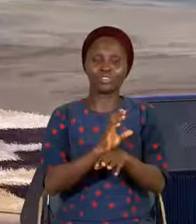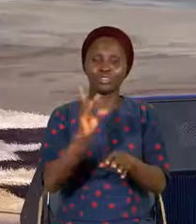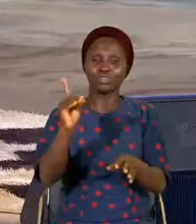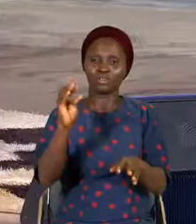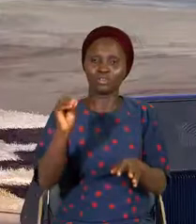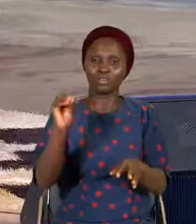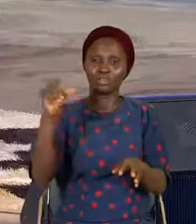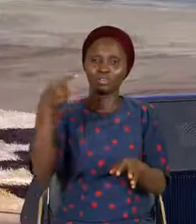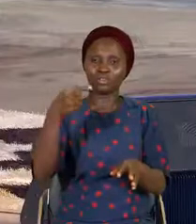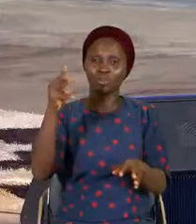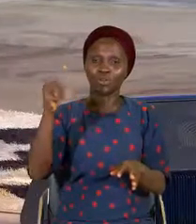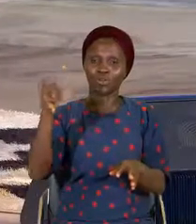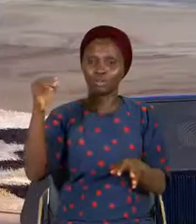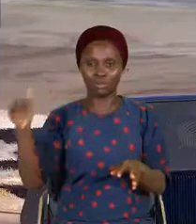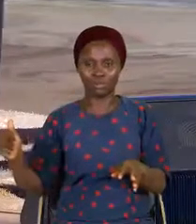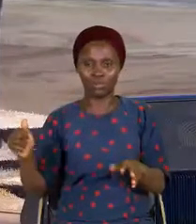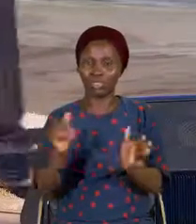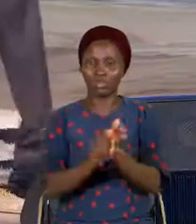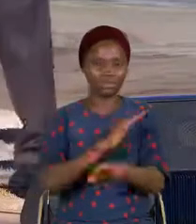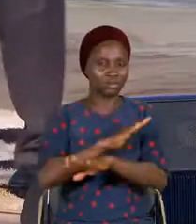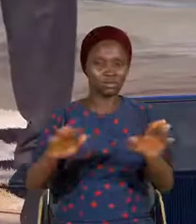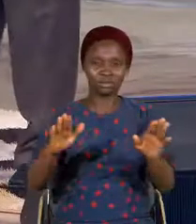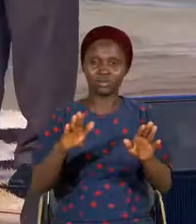dénominationnel, cela ne te sauve pas. Si c'est selon,